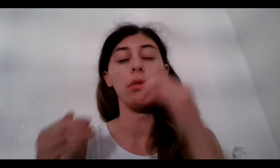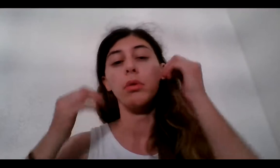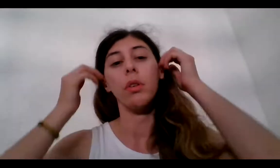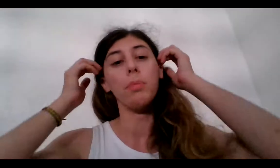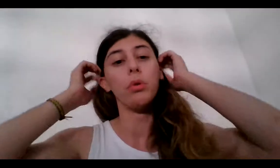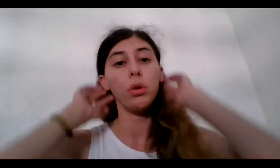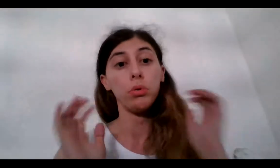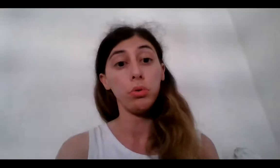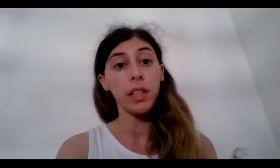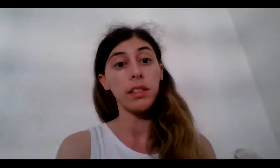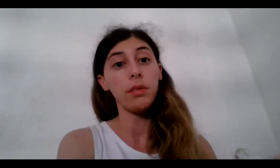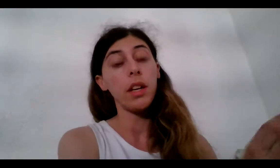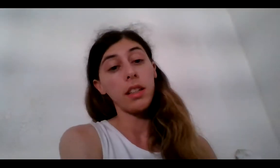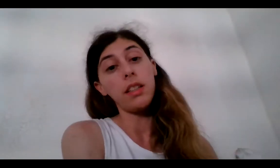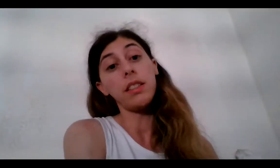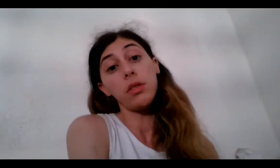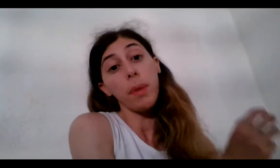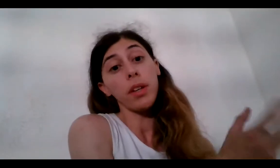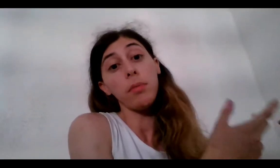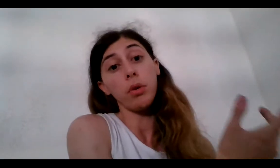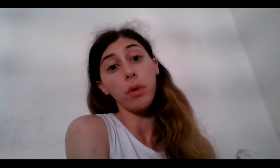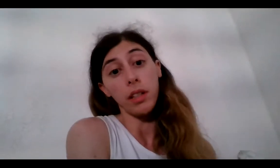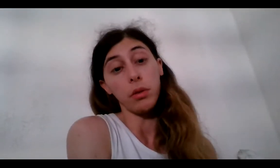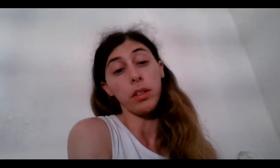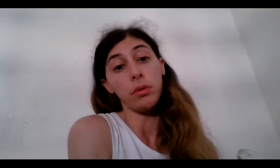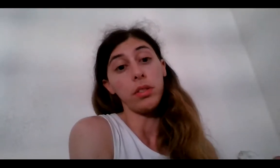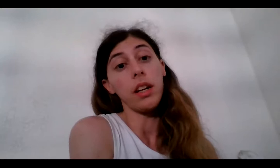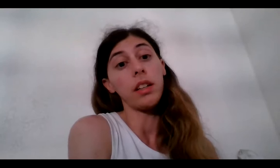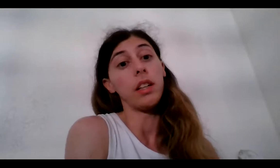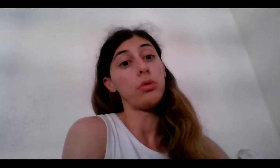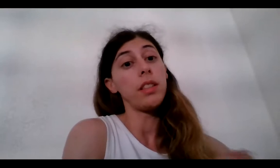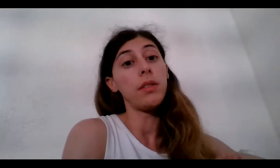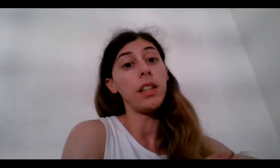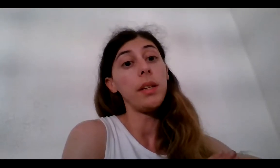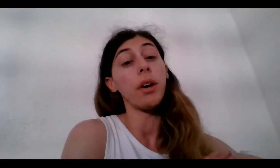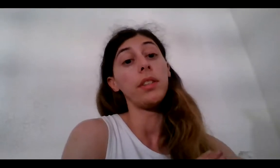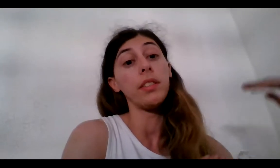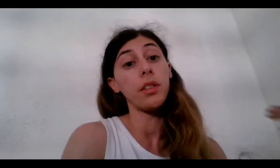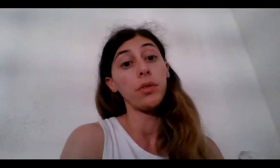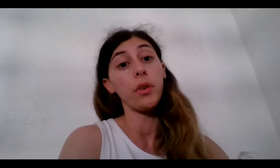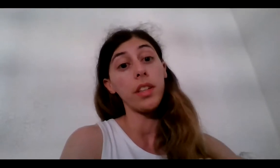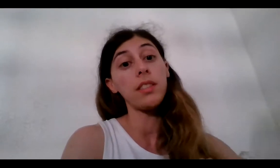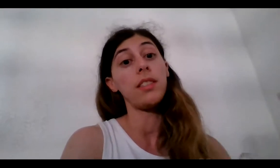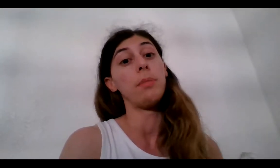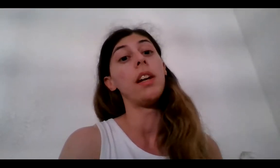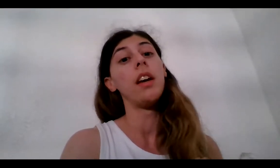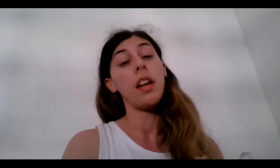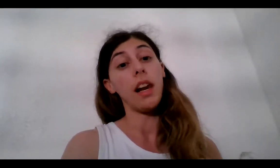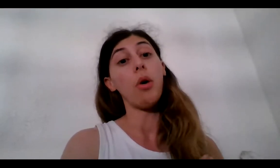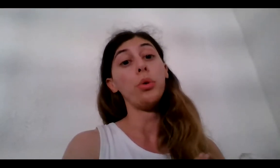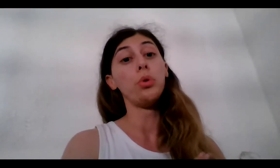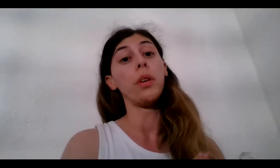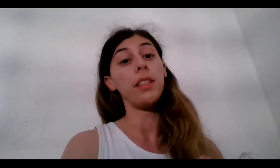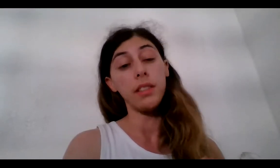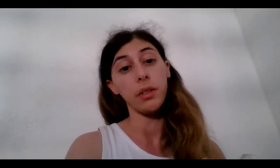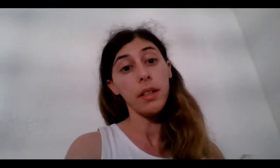qui est un protocole consultatif qui n'existe pas vraiment en droit de la sécurité sociale, hein, qui a juste été validé par une instance française qui s'appelle la